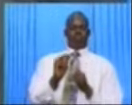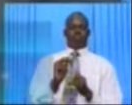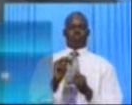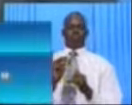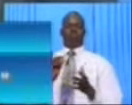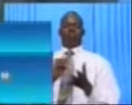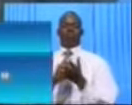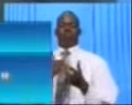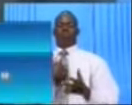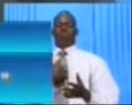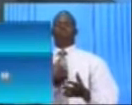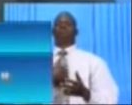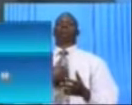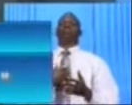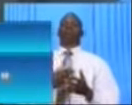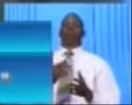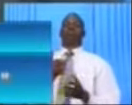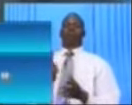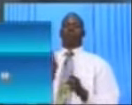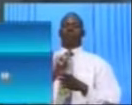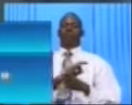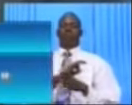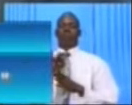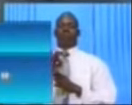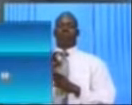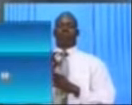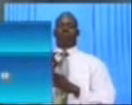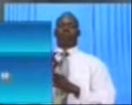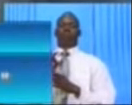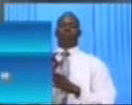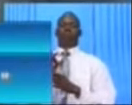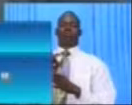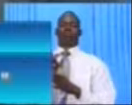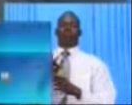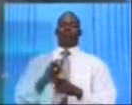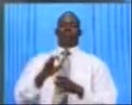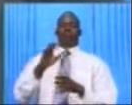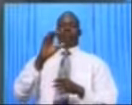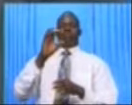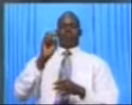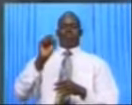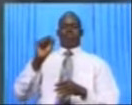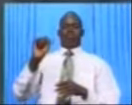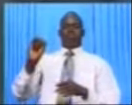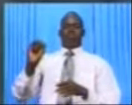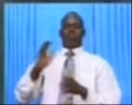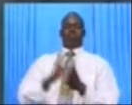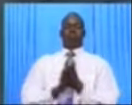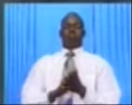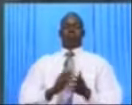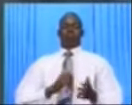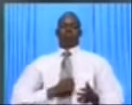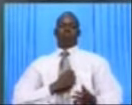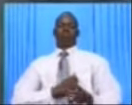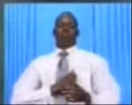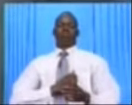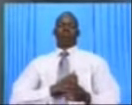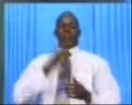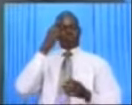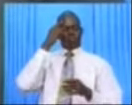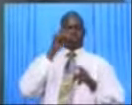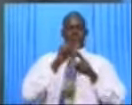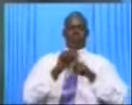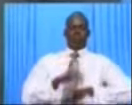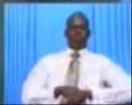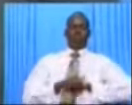on a d'autres formations qui, elles, ont lieu au global sourcing, au local content. Et je suis désolé pour ces mots anglais, mais qui